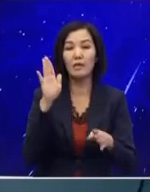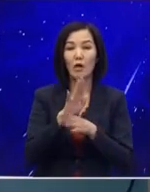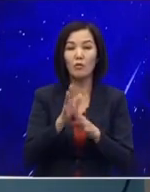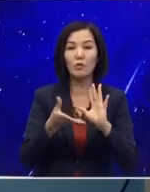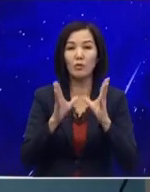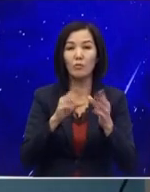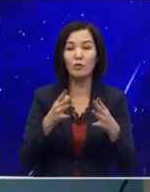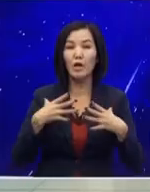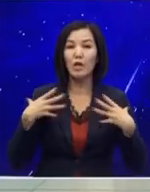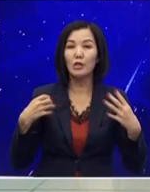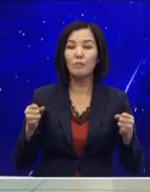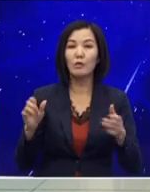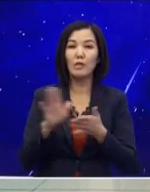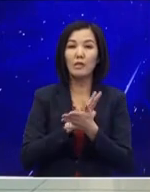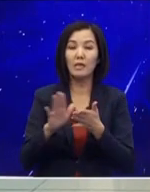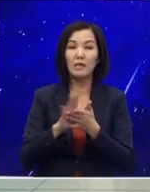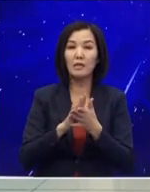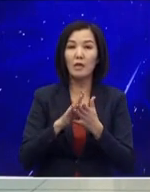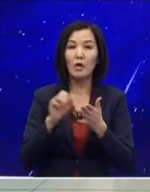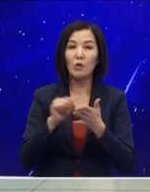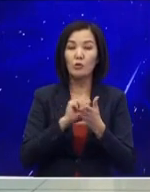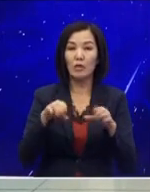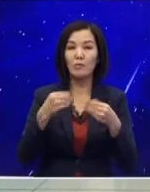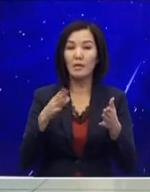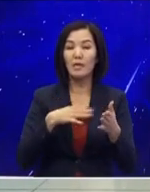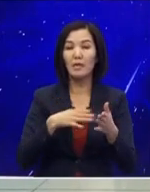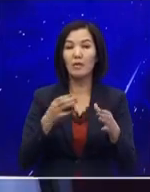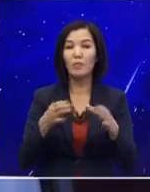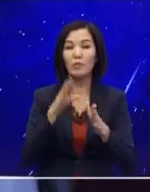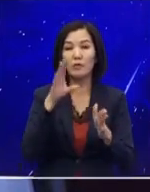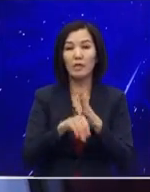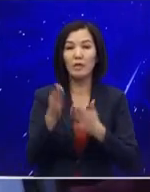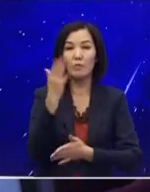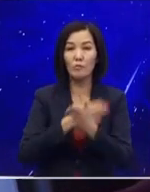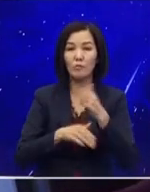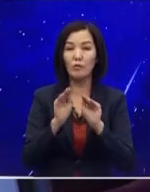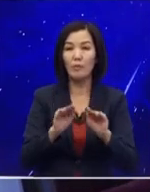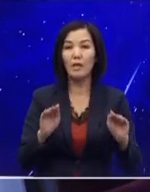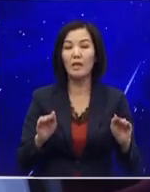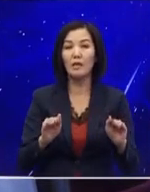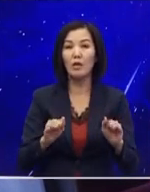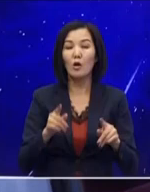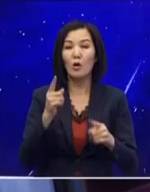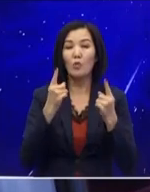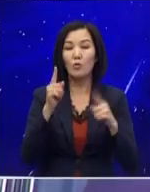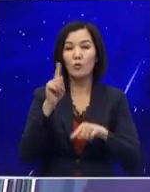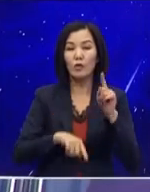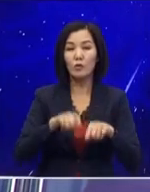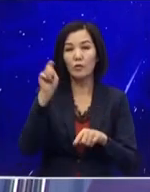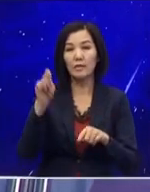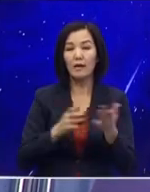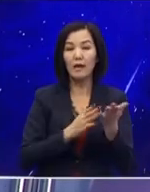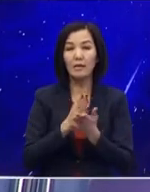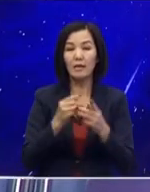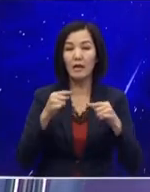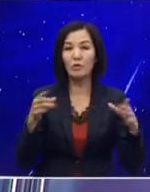бойынша шипажайларға тегін жолдама беріліп отырады. Бұл санатқа мүмкіндігі шектеулі балалар, Ұлы Отан соғысының ардагерлері,